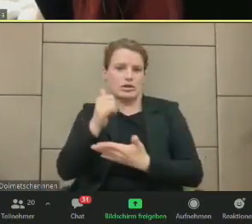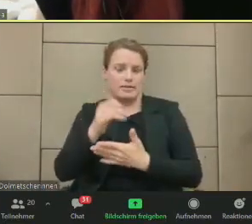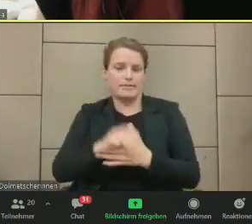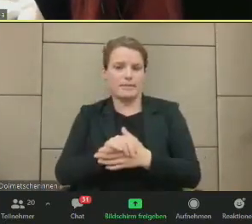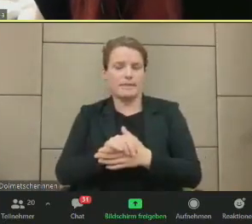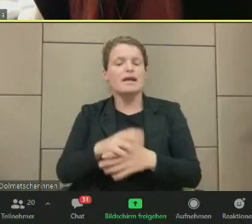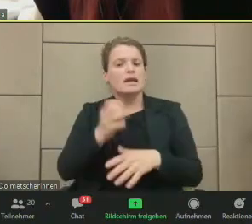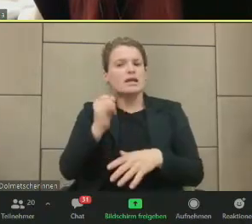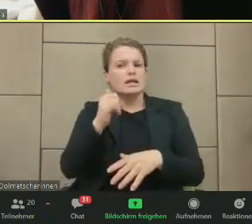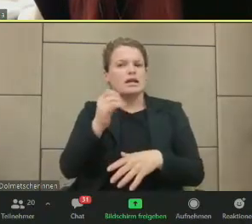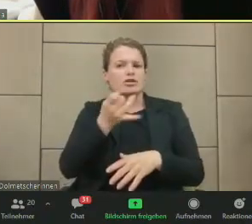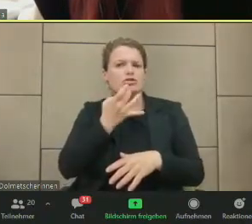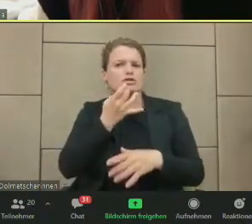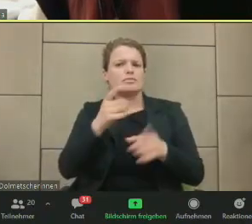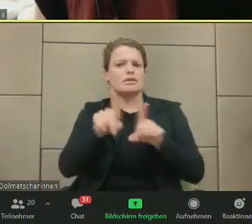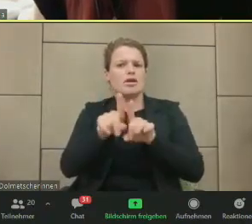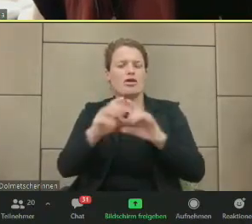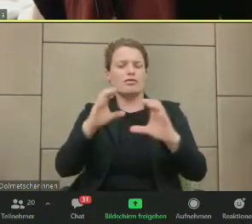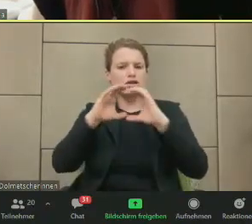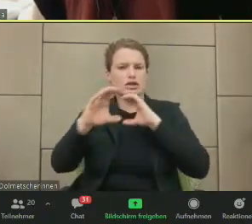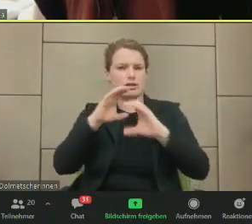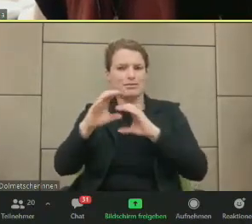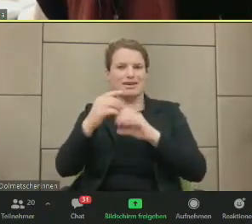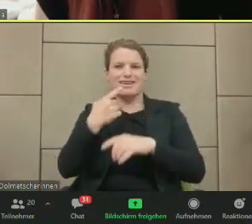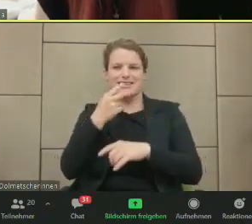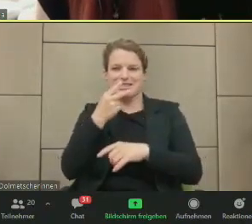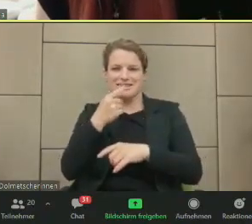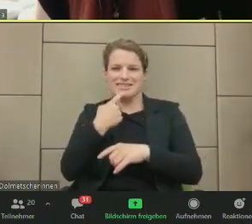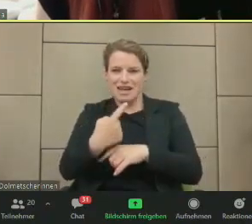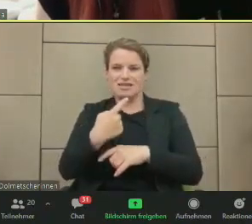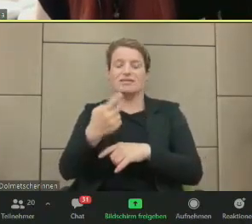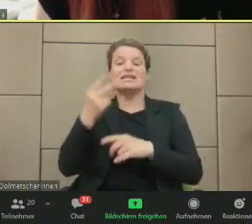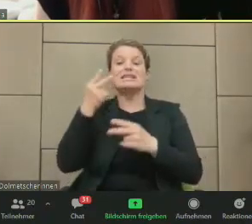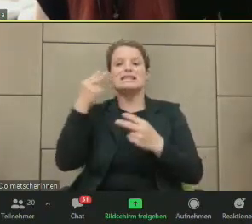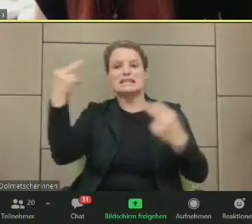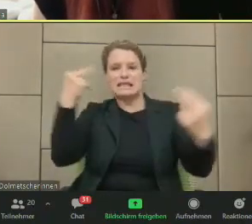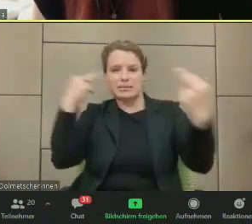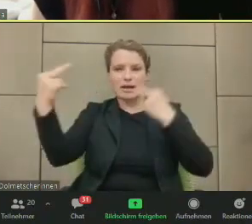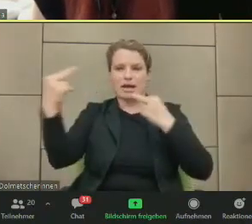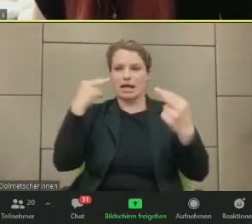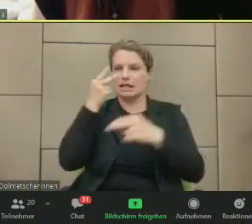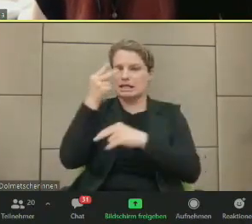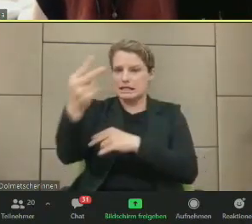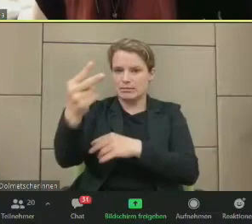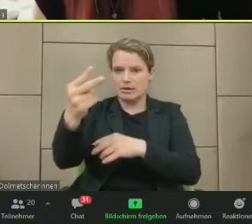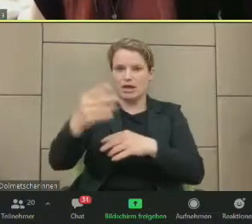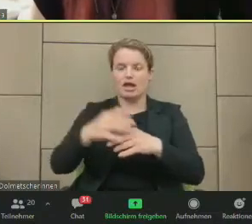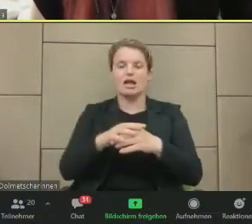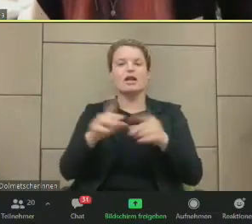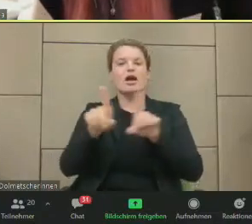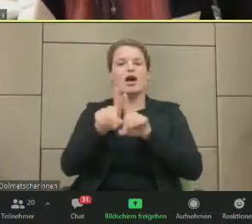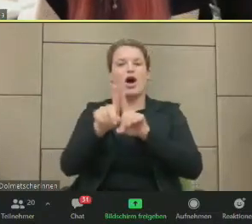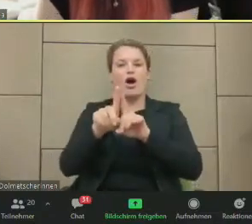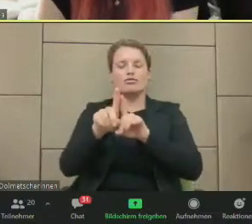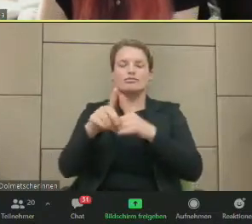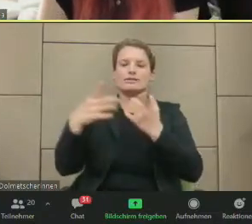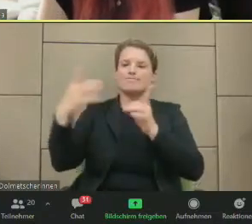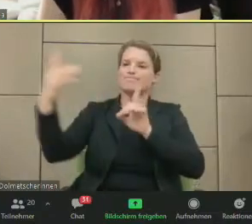Ja, im Chat hat auch jemand geschrieben, Sichtbarkeit, dem kann ich nur zustimmen, sich auf Begegnungen